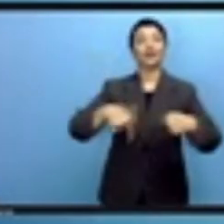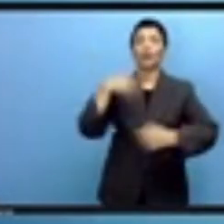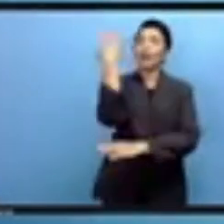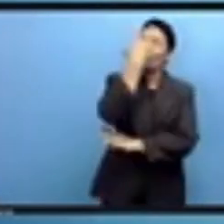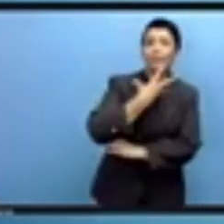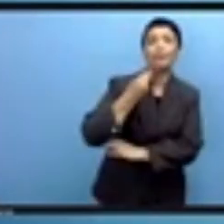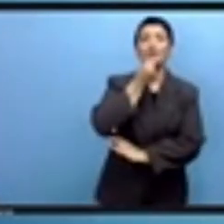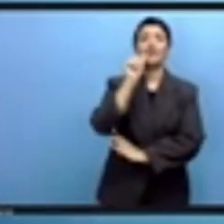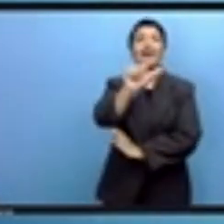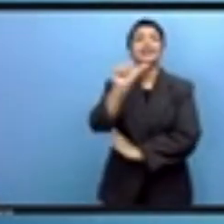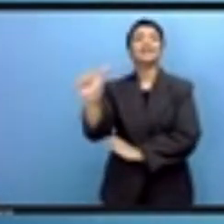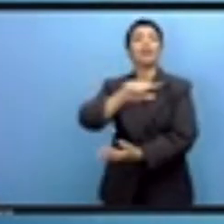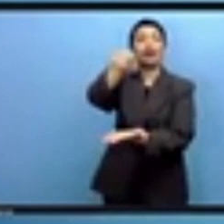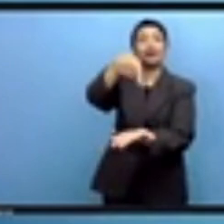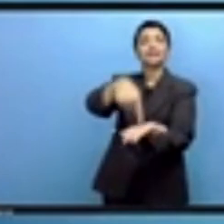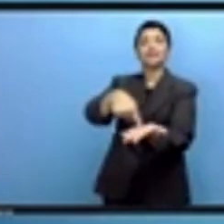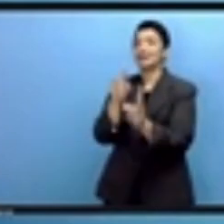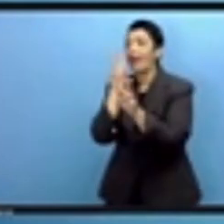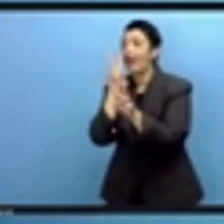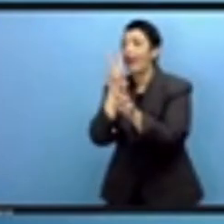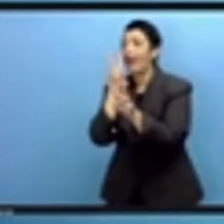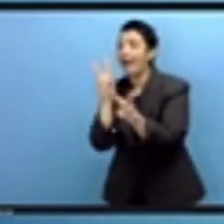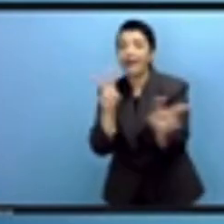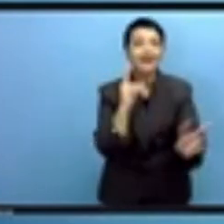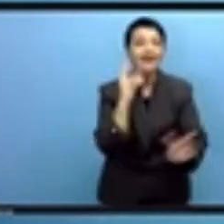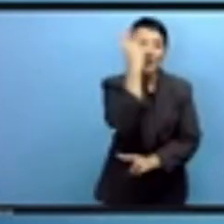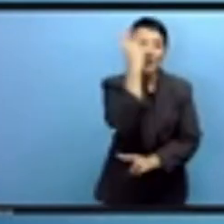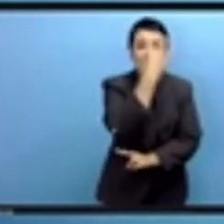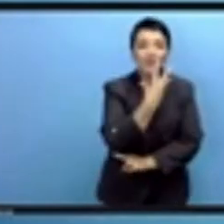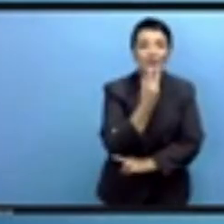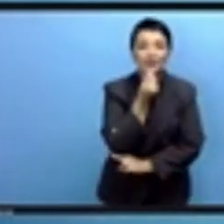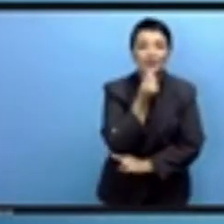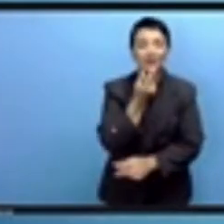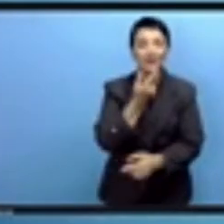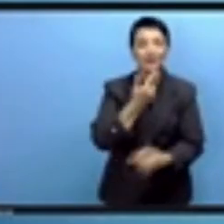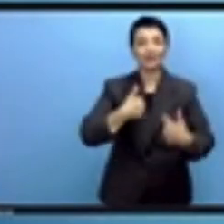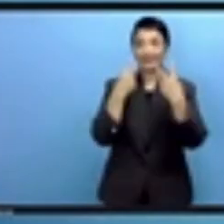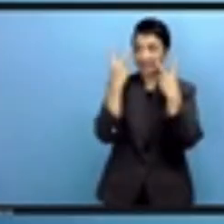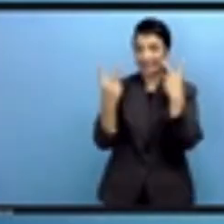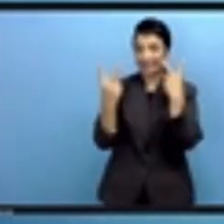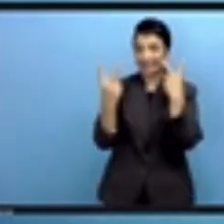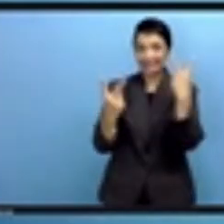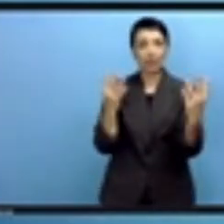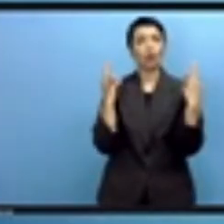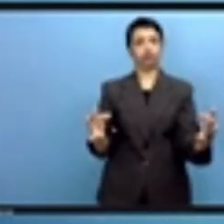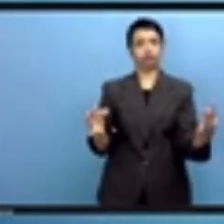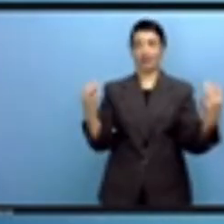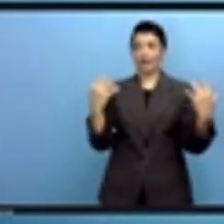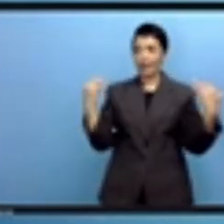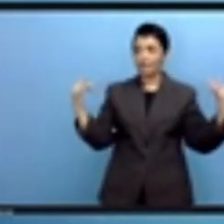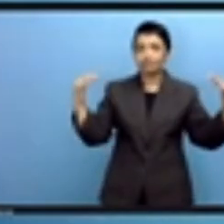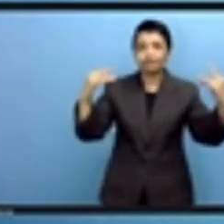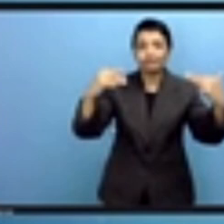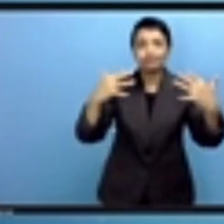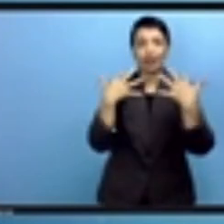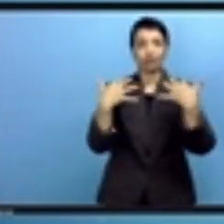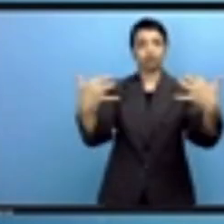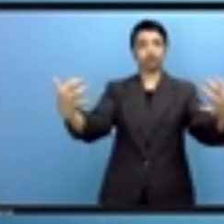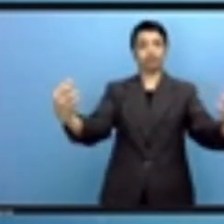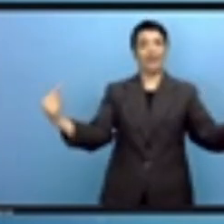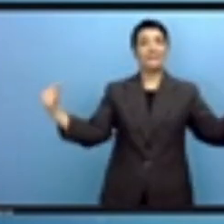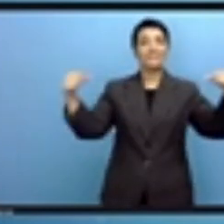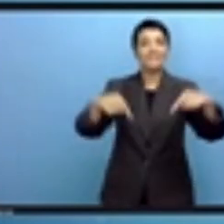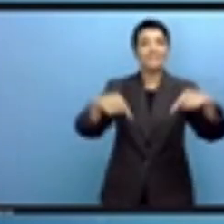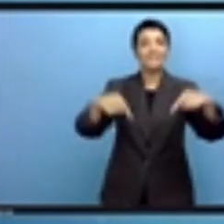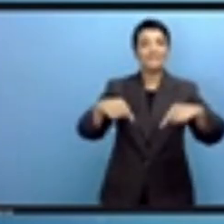这座美丽的城市，我也很高兴能够看到 IGF 能够再次回到非洲